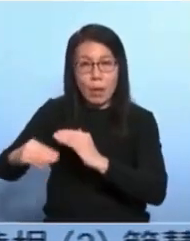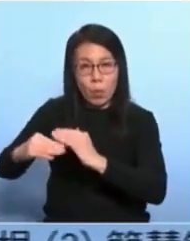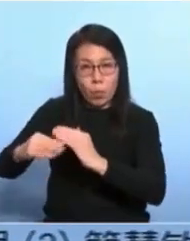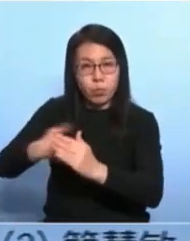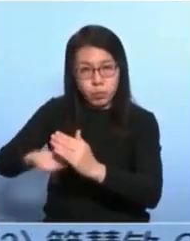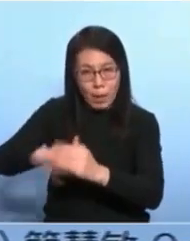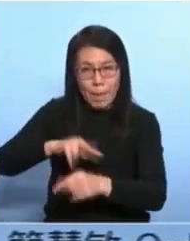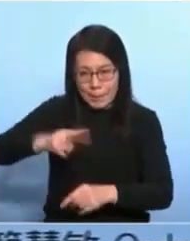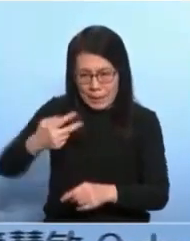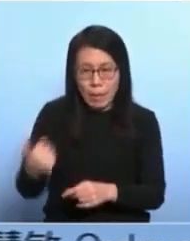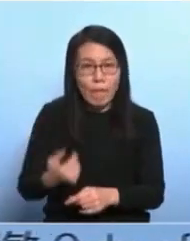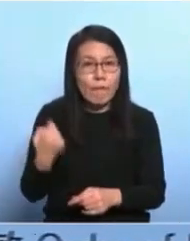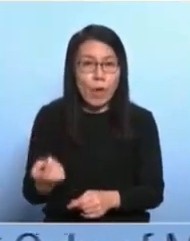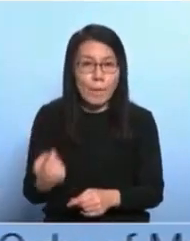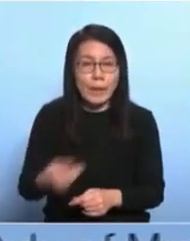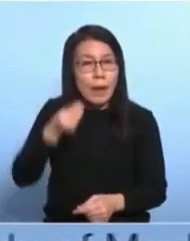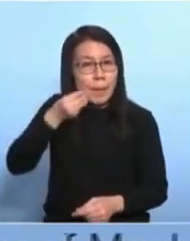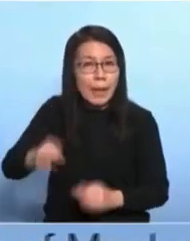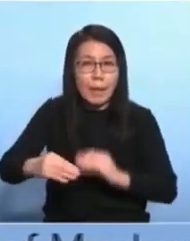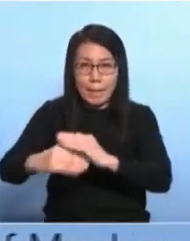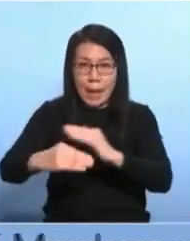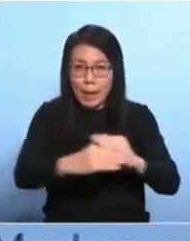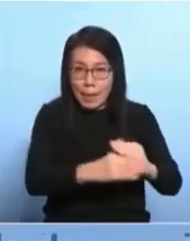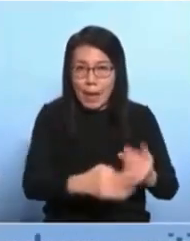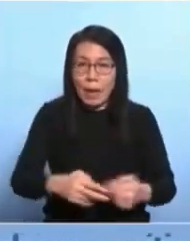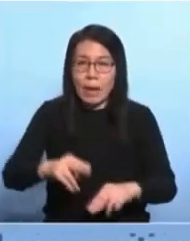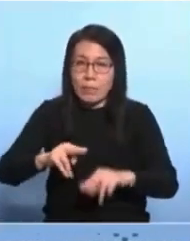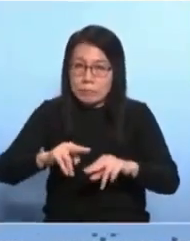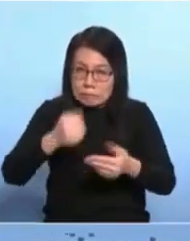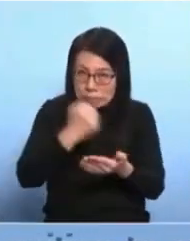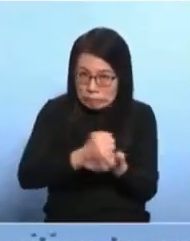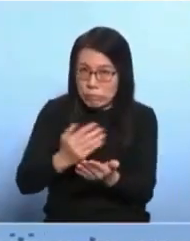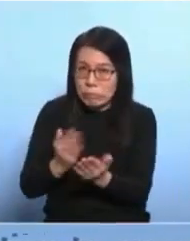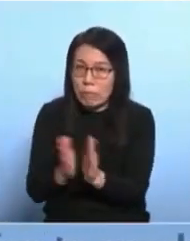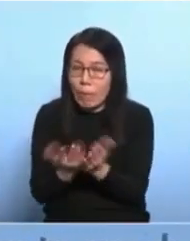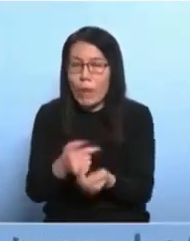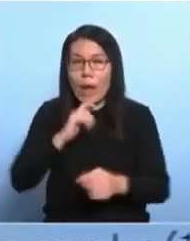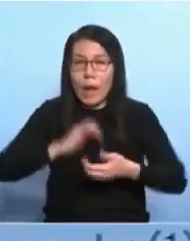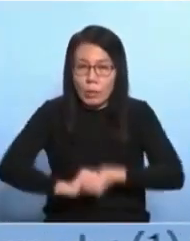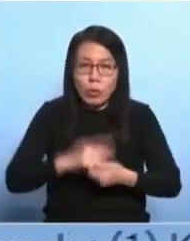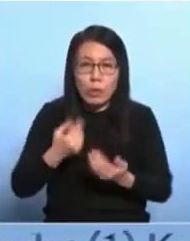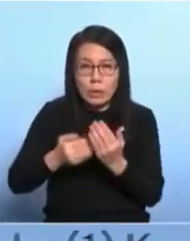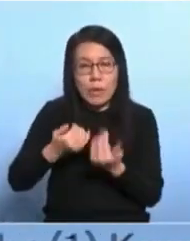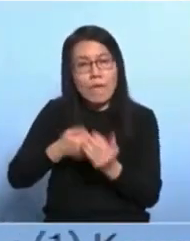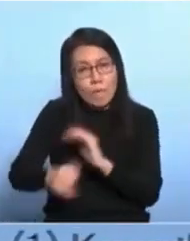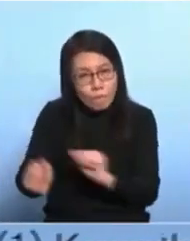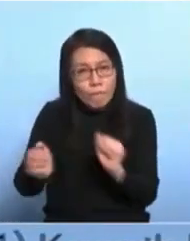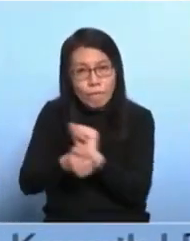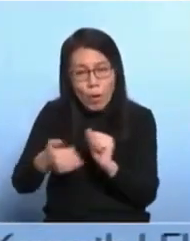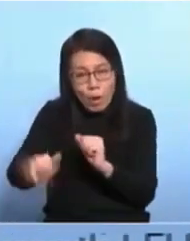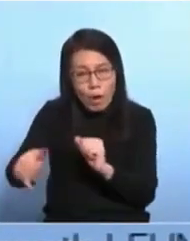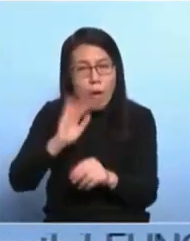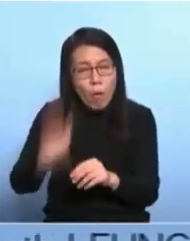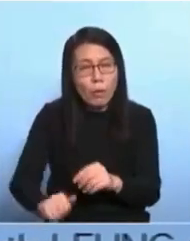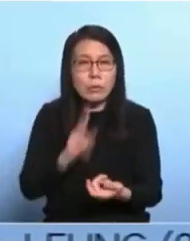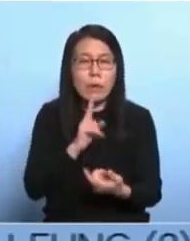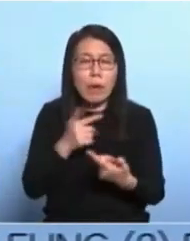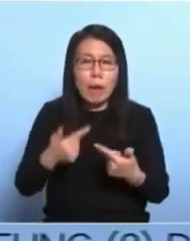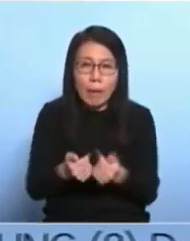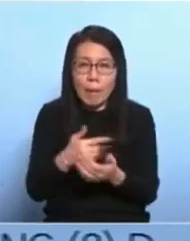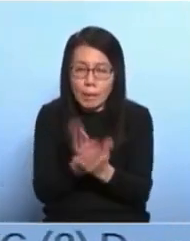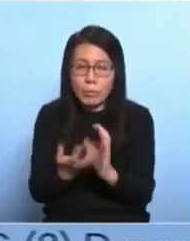和作業等等，讓更多的口岸實施一地兩檢和合作查檢一次放行的運作模式，結合實際需